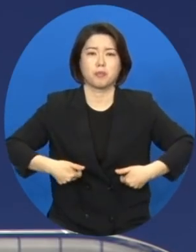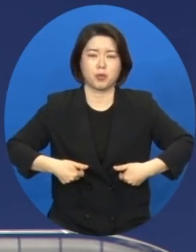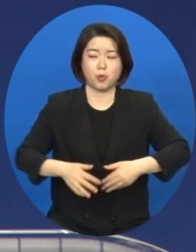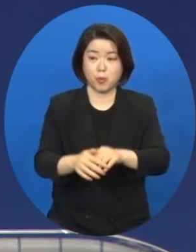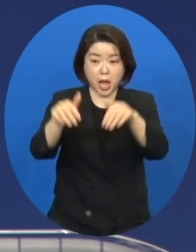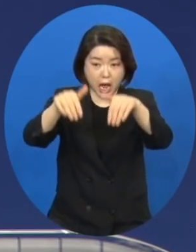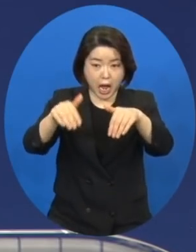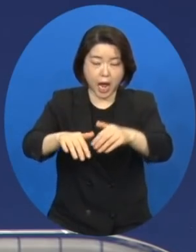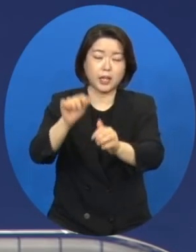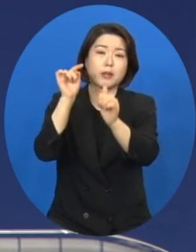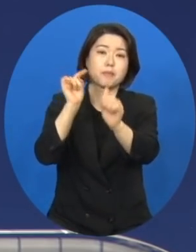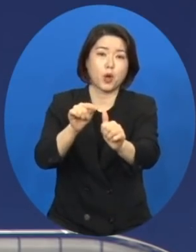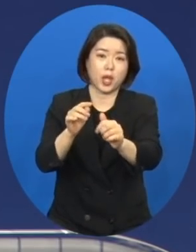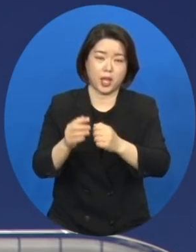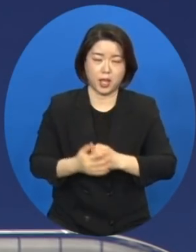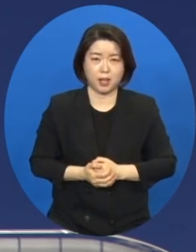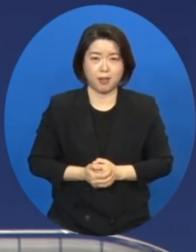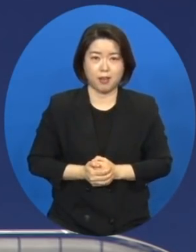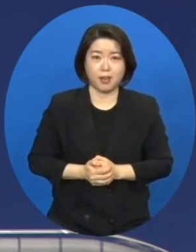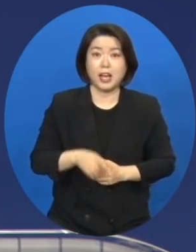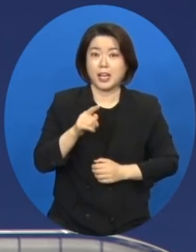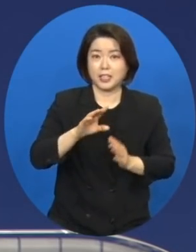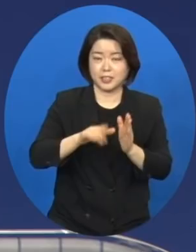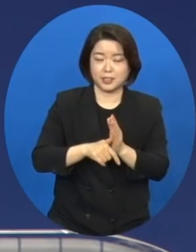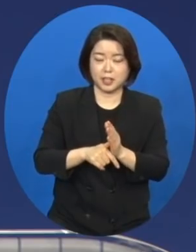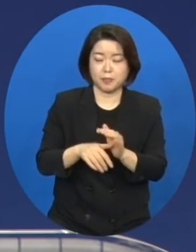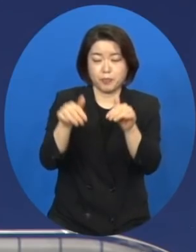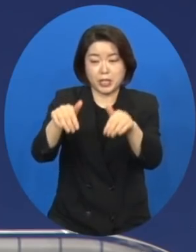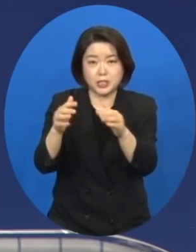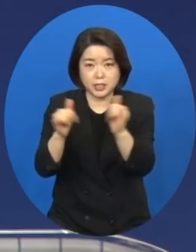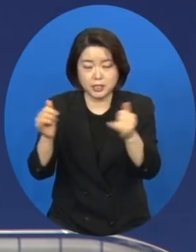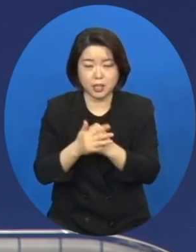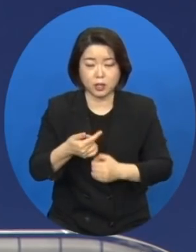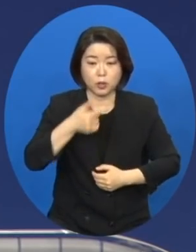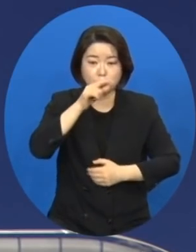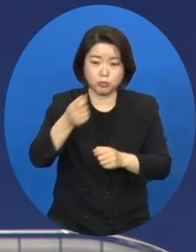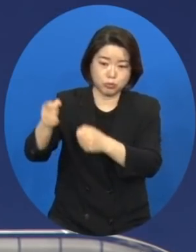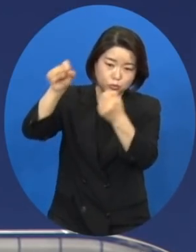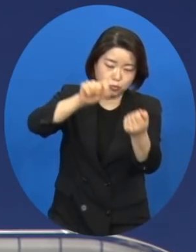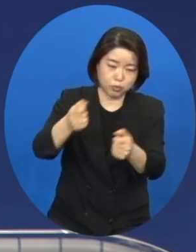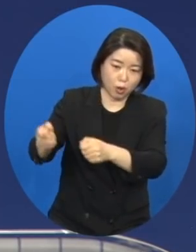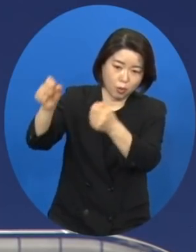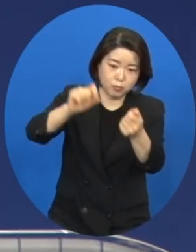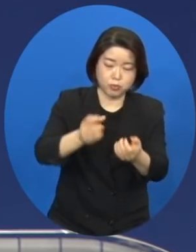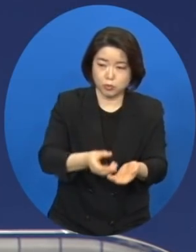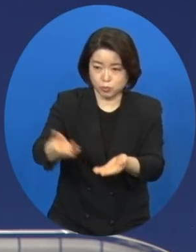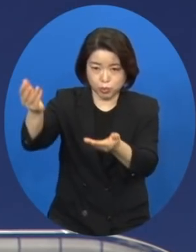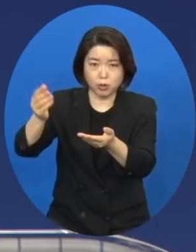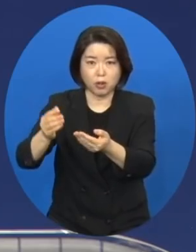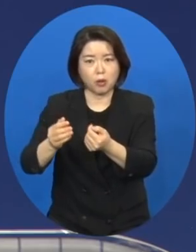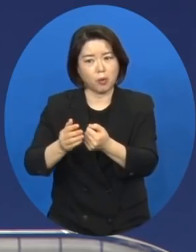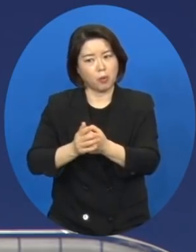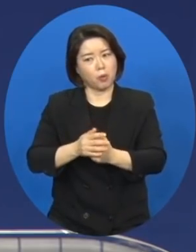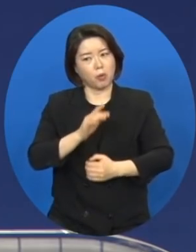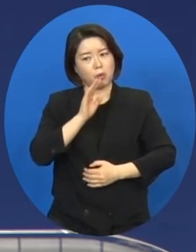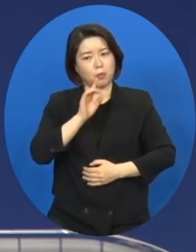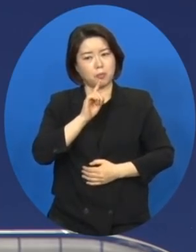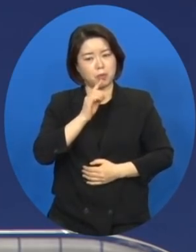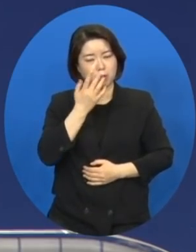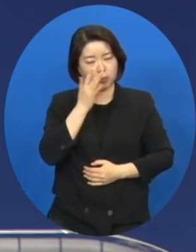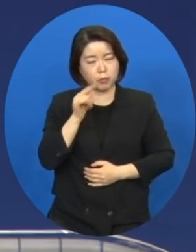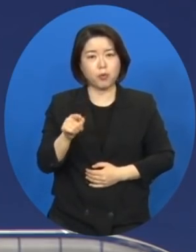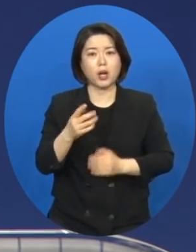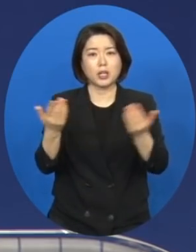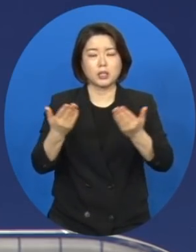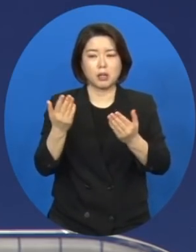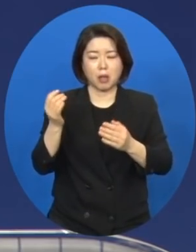하인들에게 명하셨는데 그때 이 하인들이 물을 채워라, 물을 떠다 갖다 주라, 말도 안 되는 이 일을